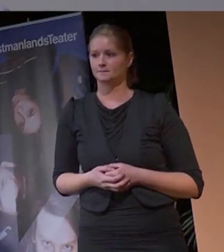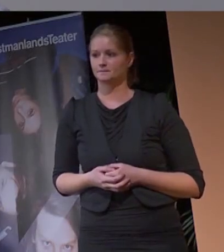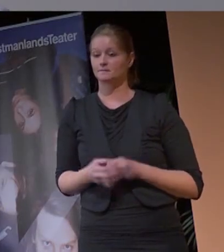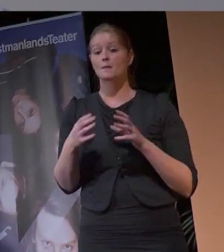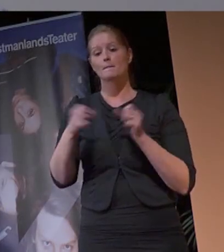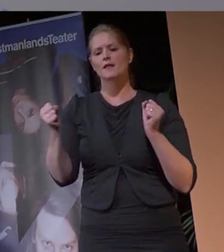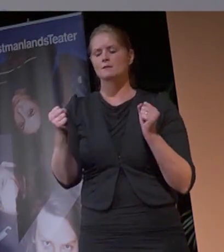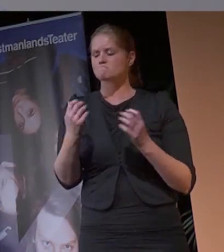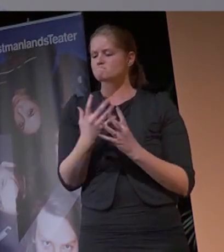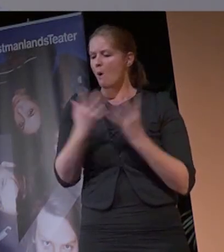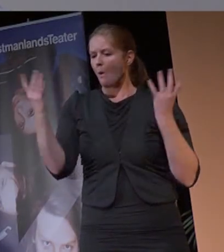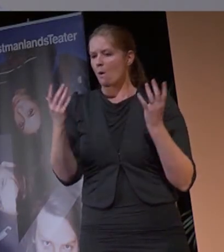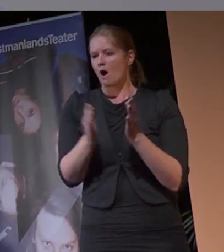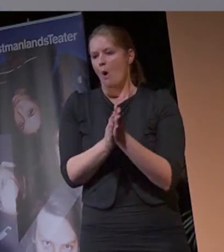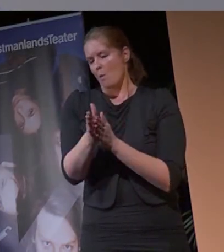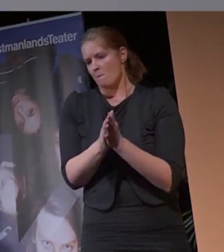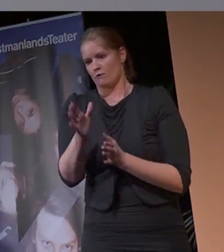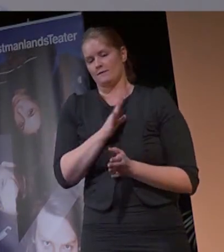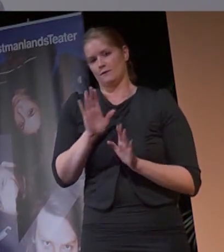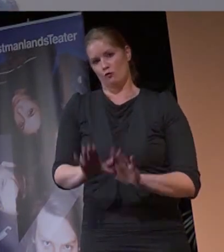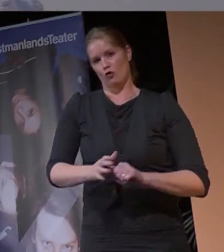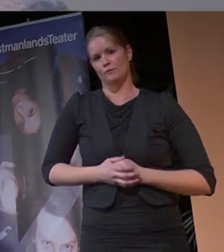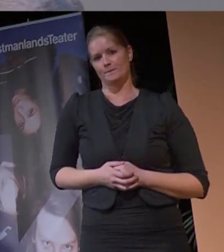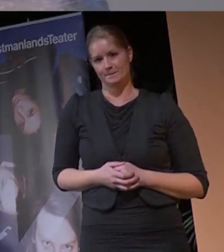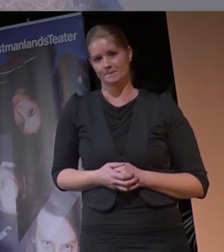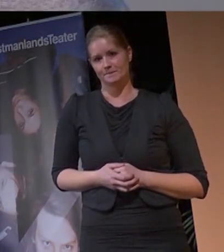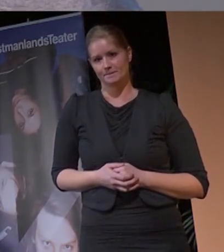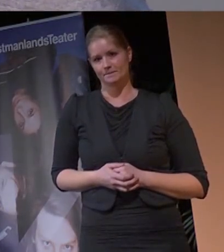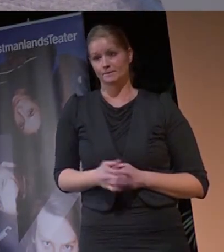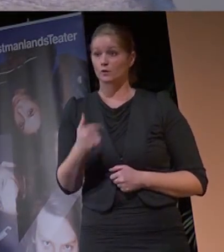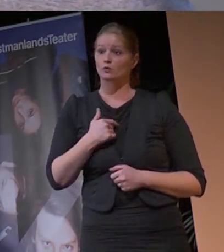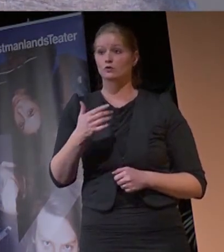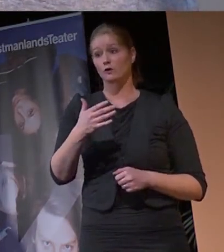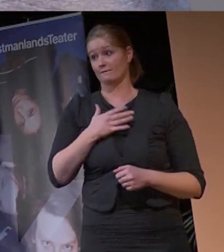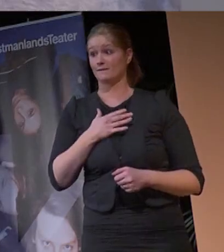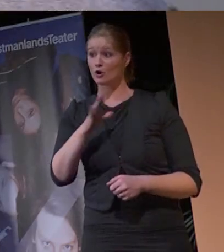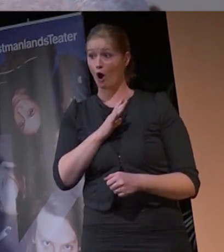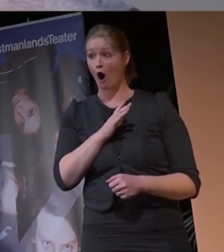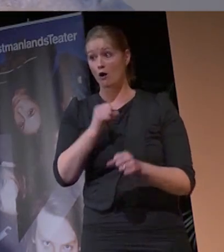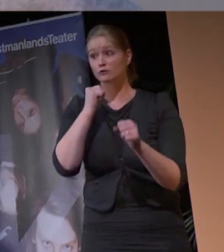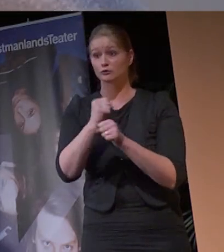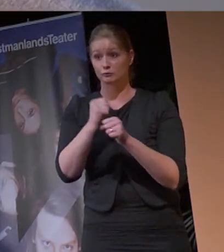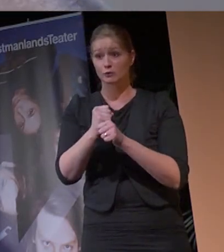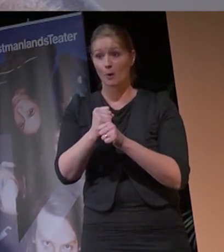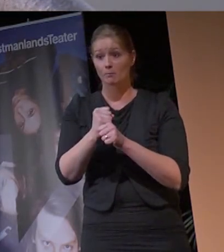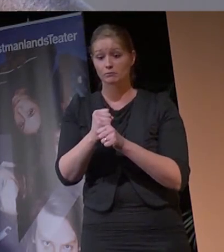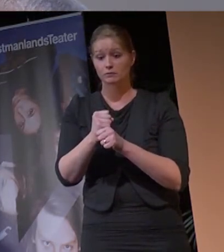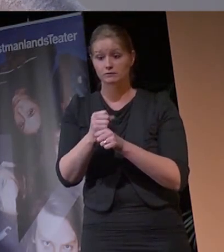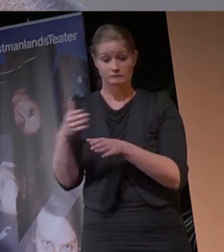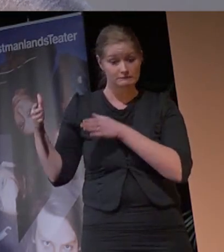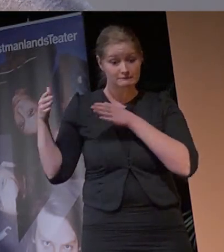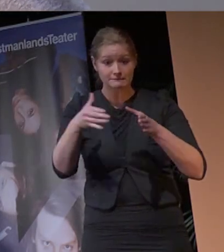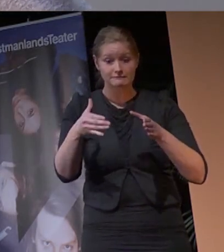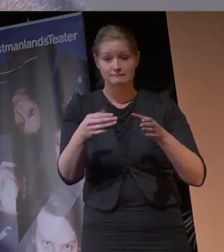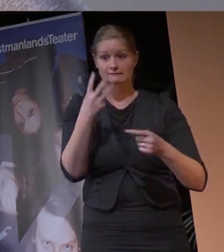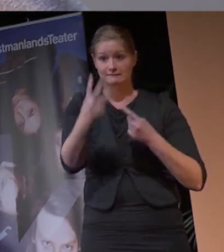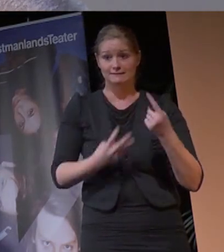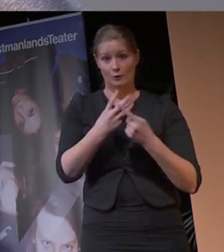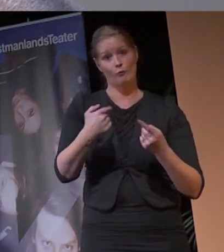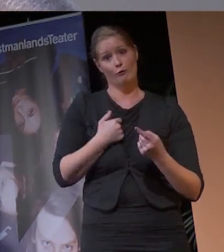många utmaningar kvarstår. Och det är ju tur, för jag vill ju ha att göra de här 3,5 åren. Och jag ser fram emot